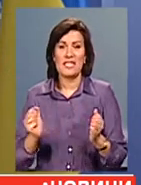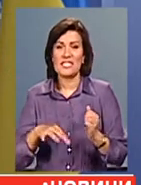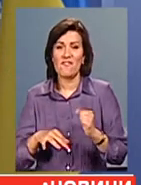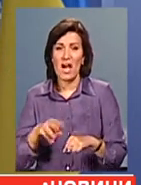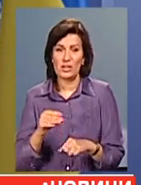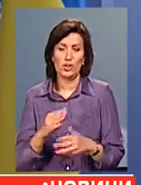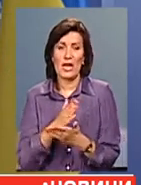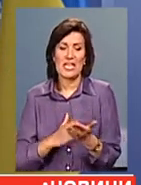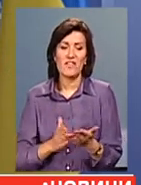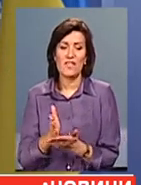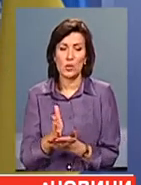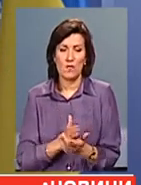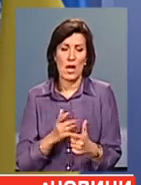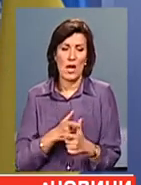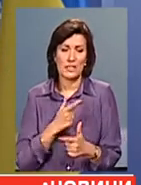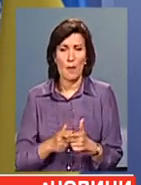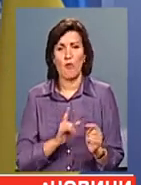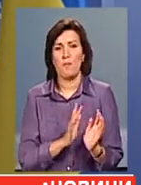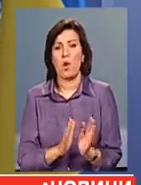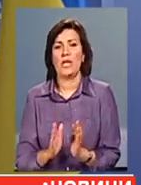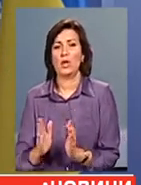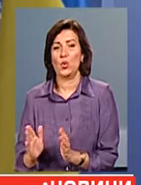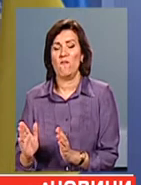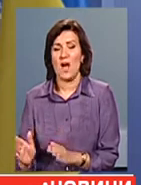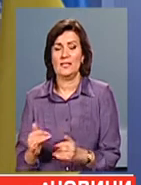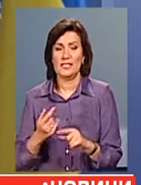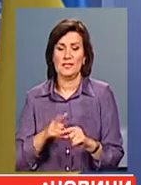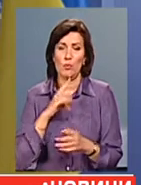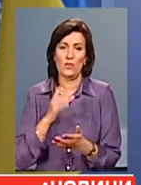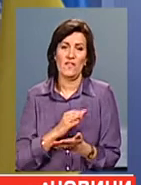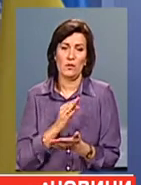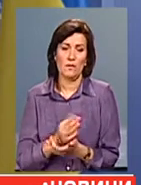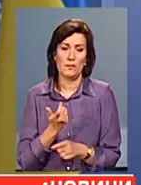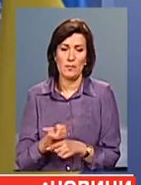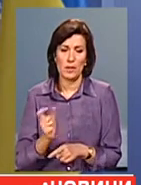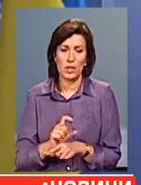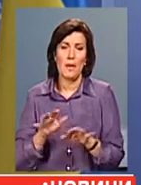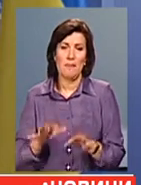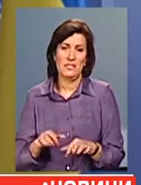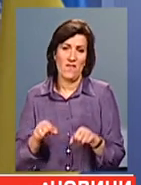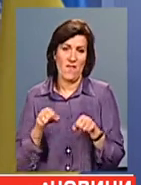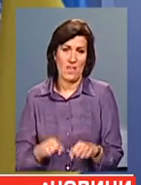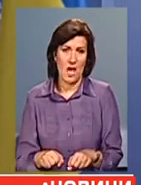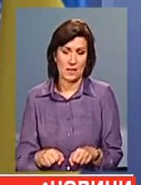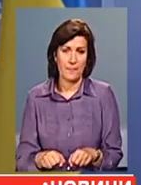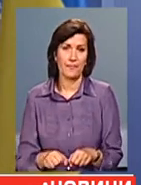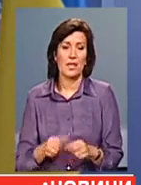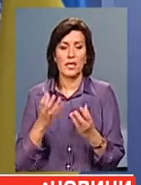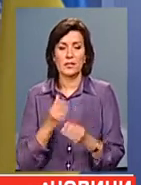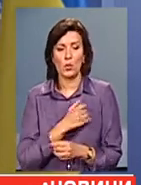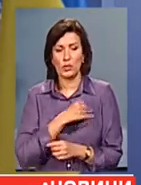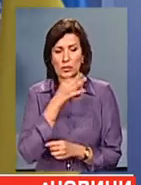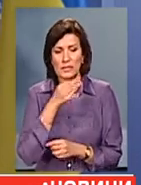сміттєзвалища ліквідувати або впорядкувати. За це буде відповідальна здебільшого місцева влада. Ну і ще